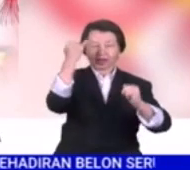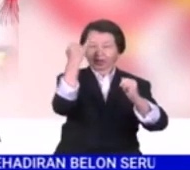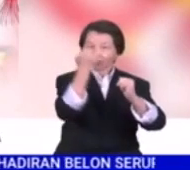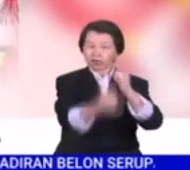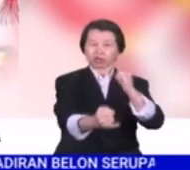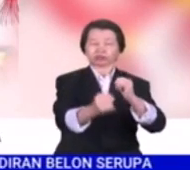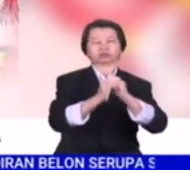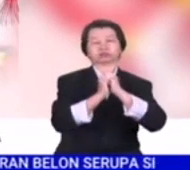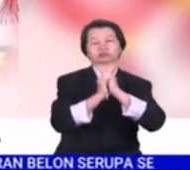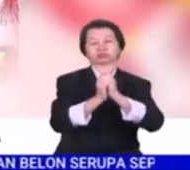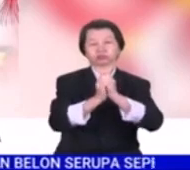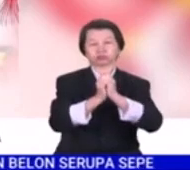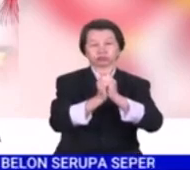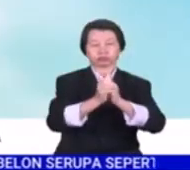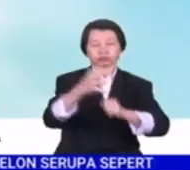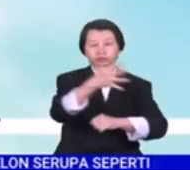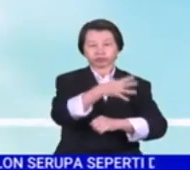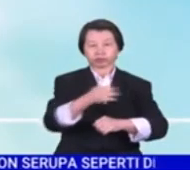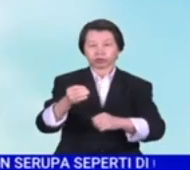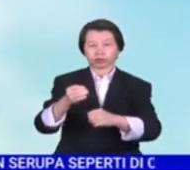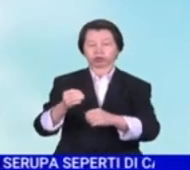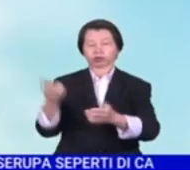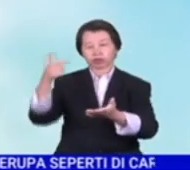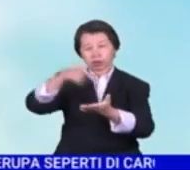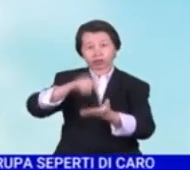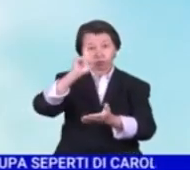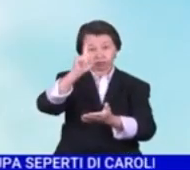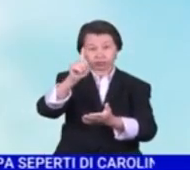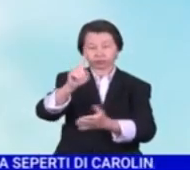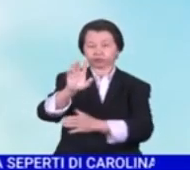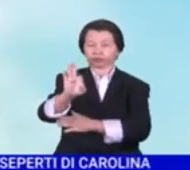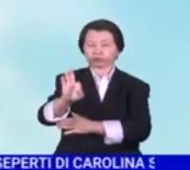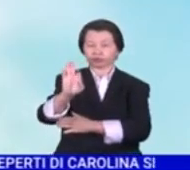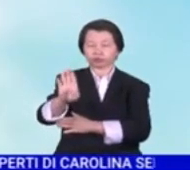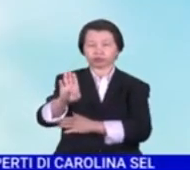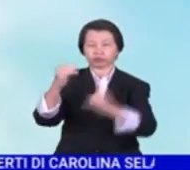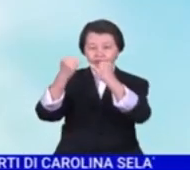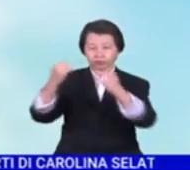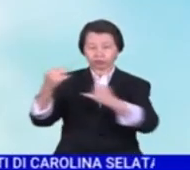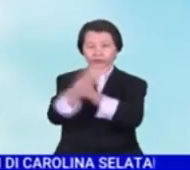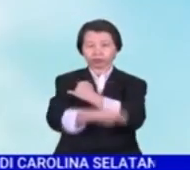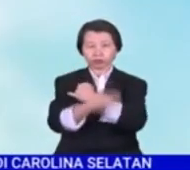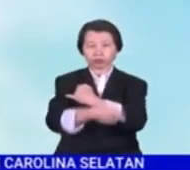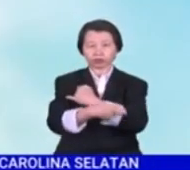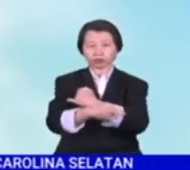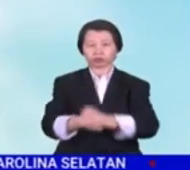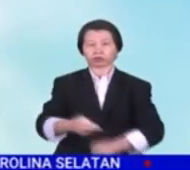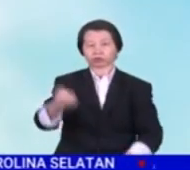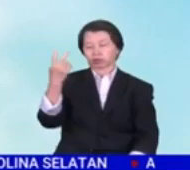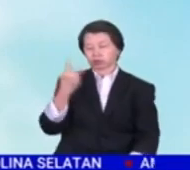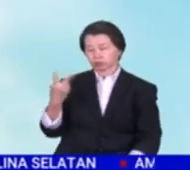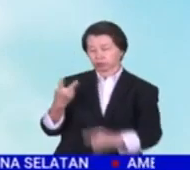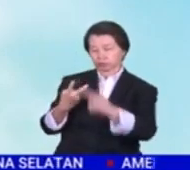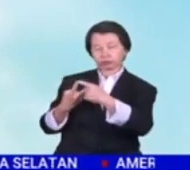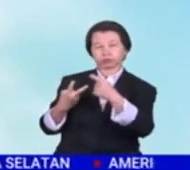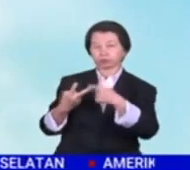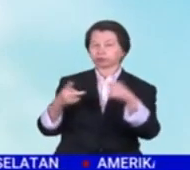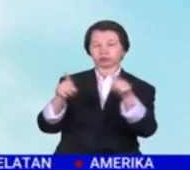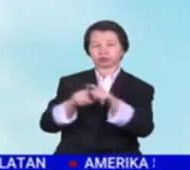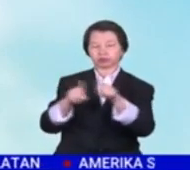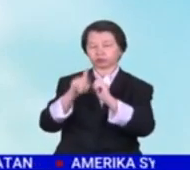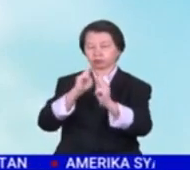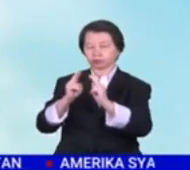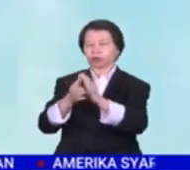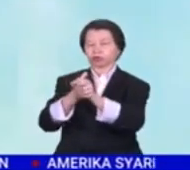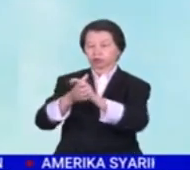Tahun Baharu Cina. Sementara itu, menerusi satu lagi hantaran di Facebook Istana Negara, Seri Paduka Berdua turut menzahirkan